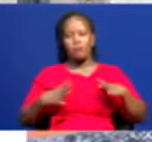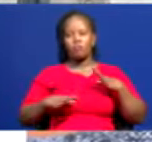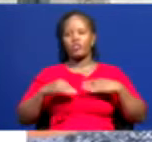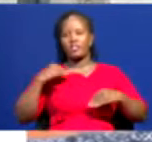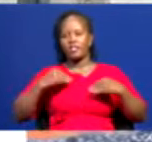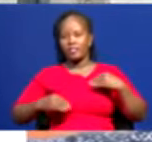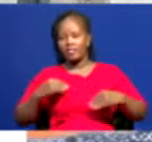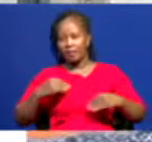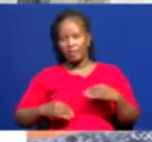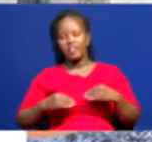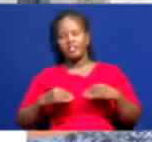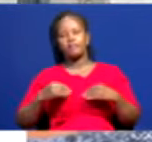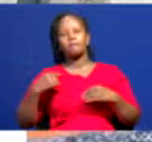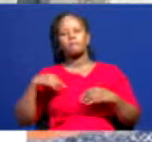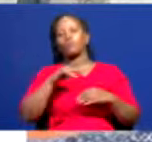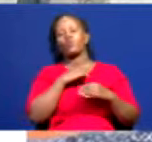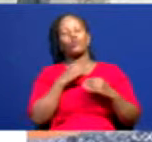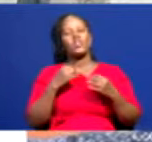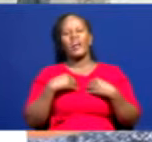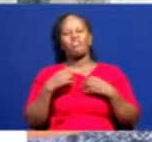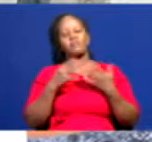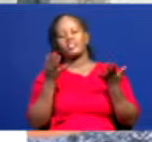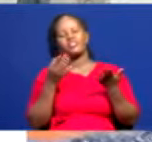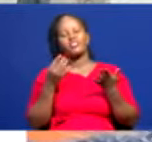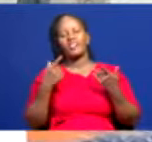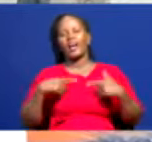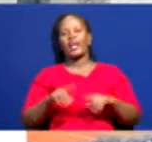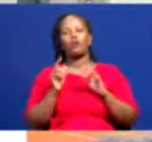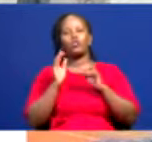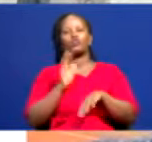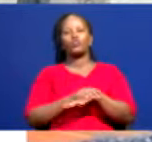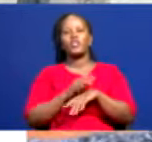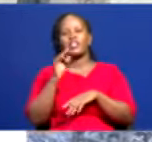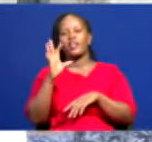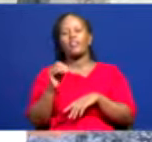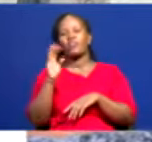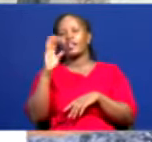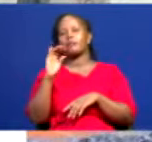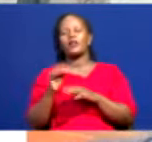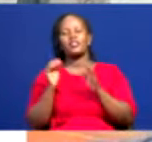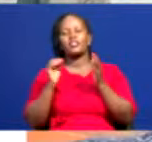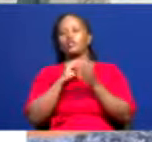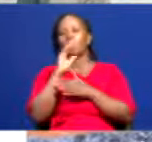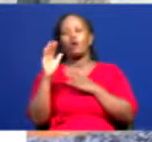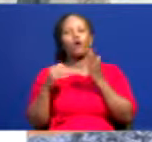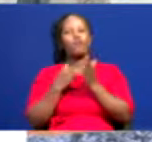ulemavu tumekubaliwa kupata 30%, yani